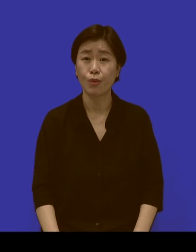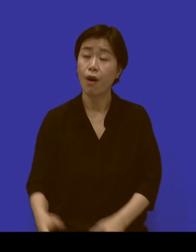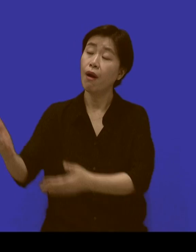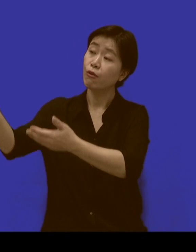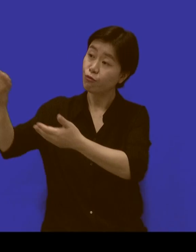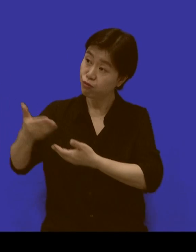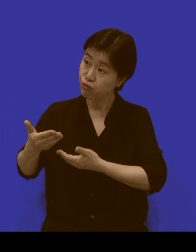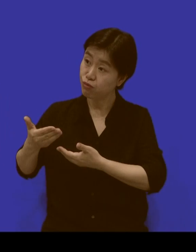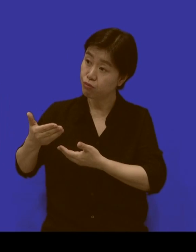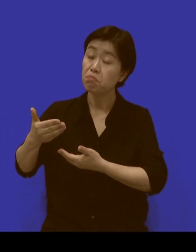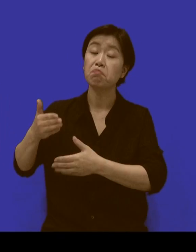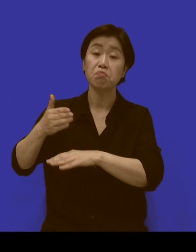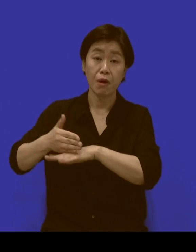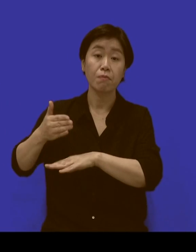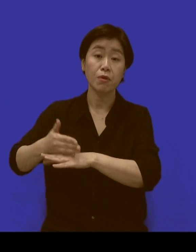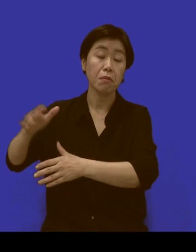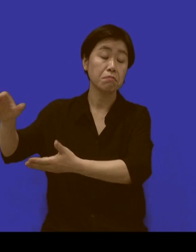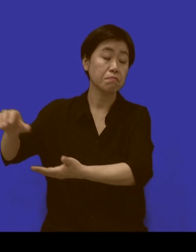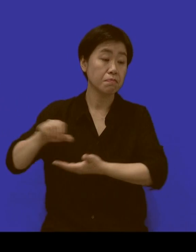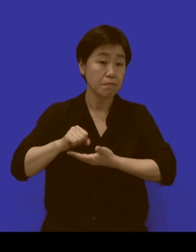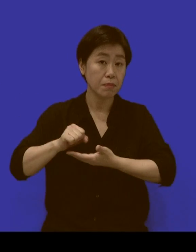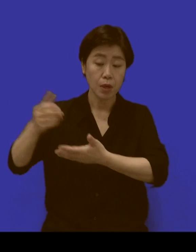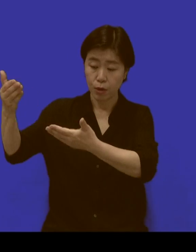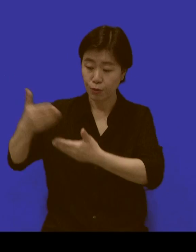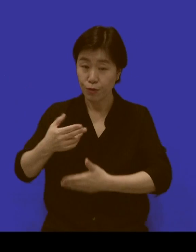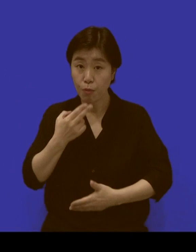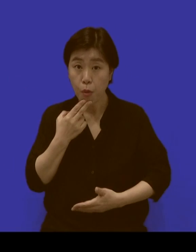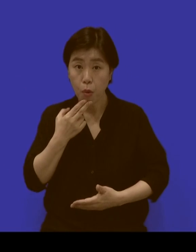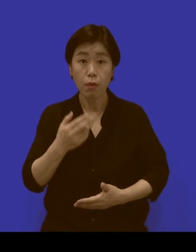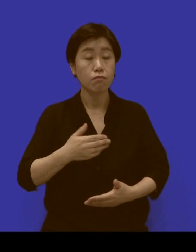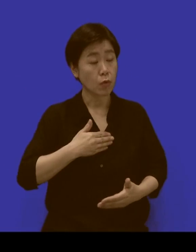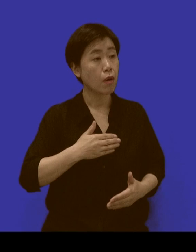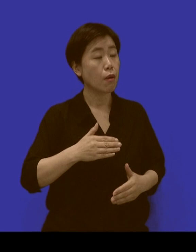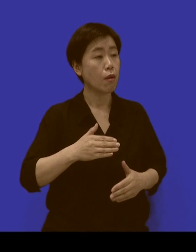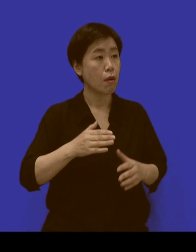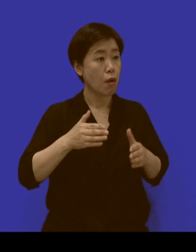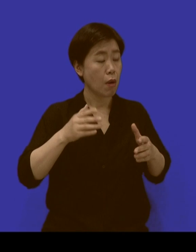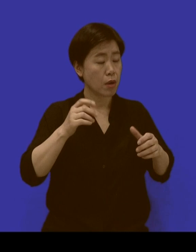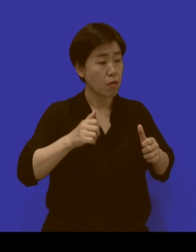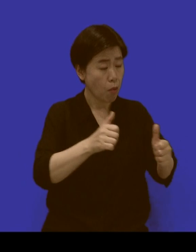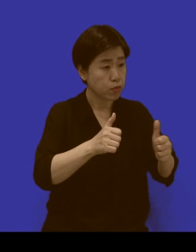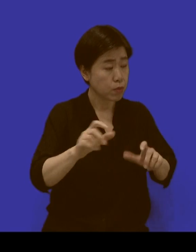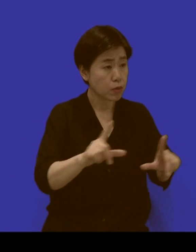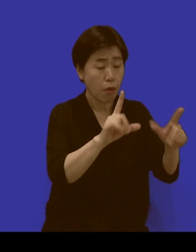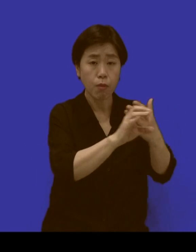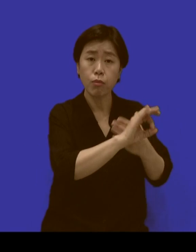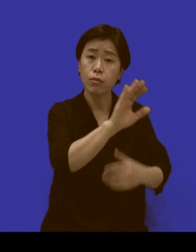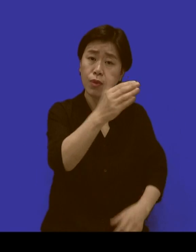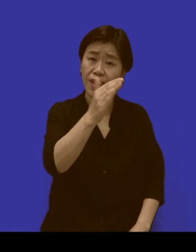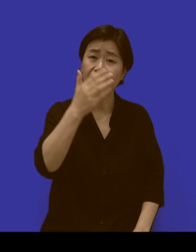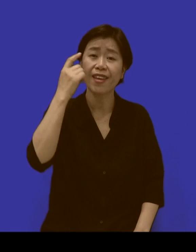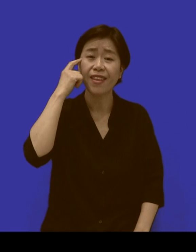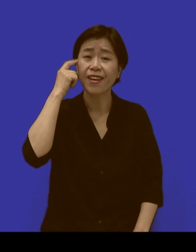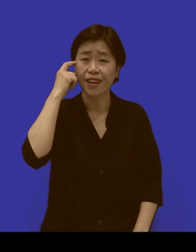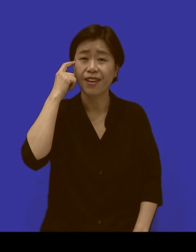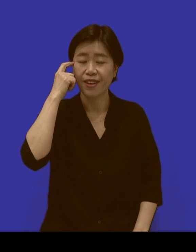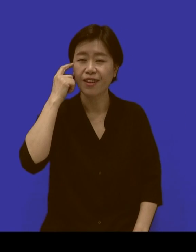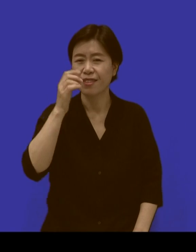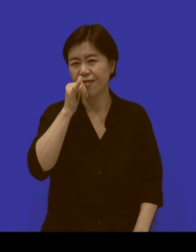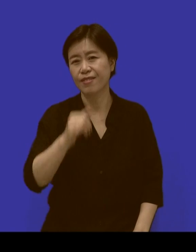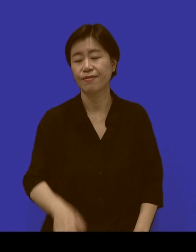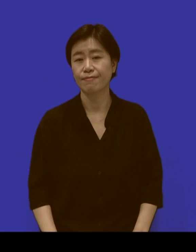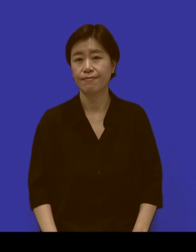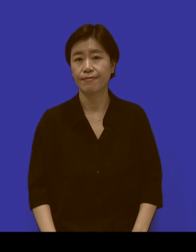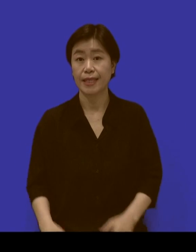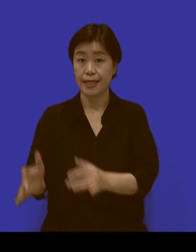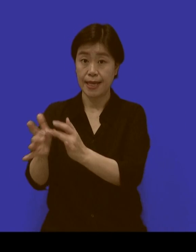받고 안 주면 뭐 그냥 내가 알아서 열심히 하면 되는 거고. 네네. 그 정도의 삶이 아니었나 싶어요. 그래서 예수님이 없으면 안 되는 존재가